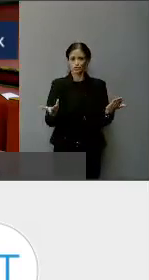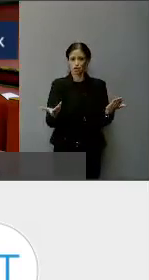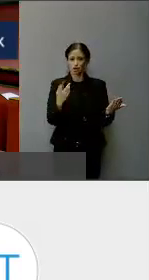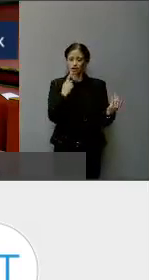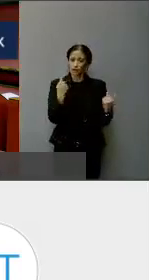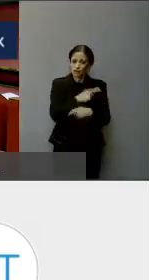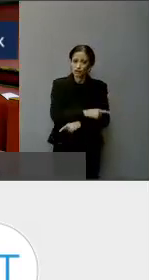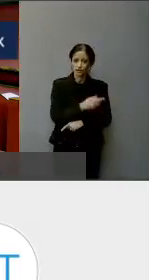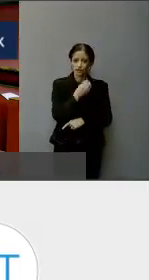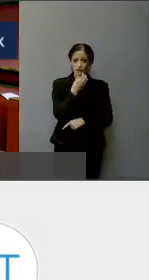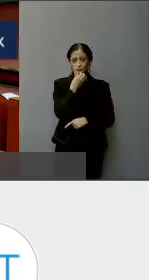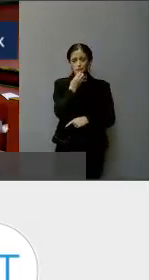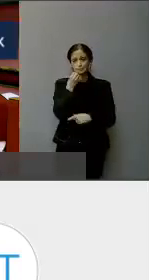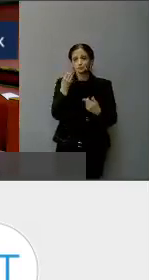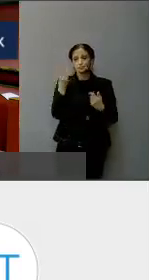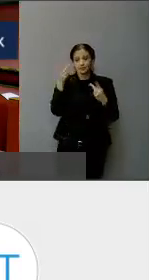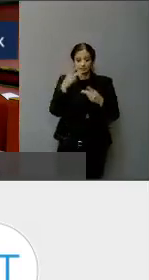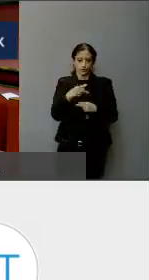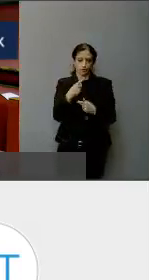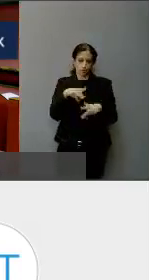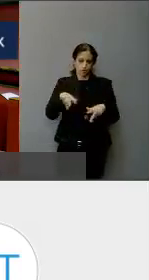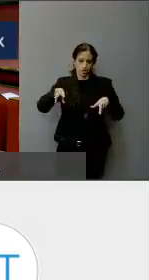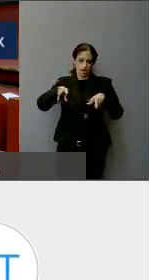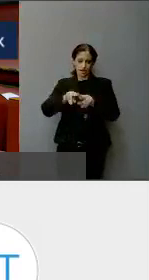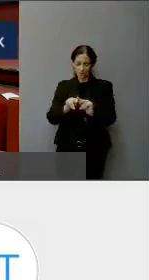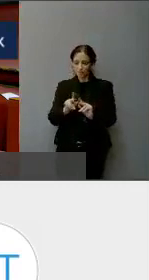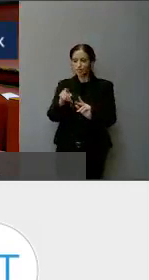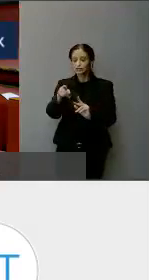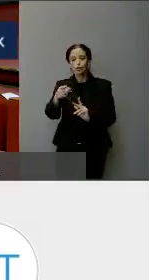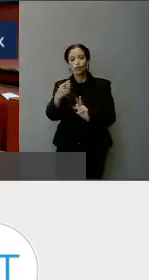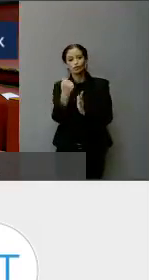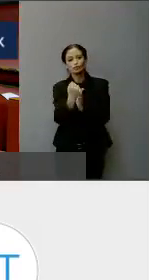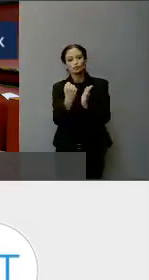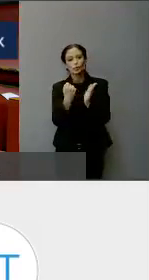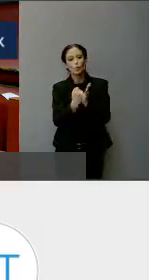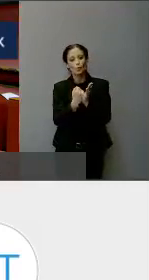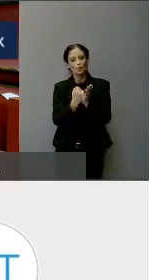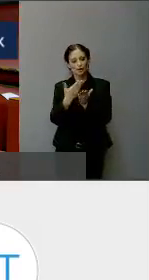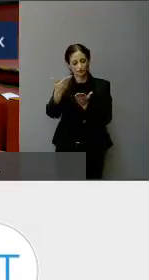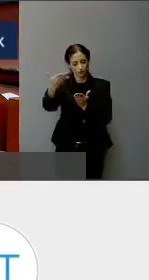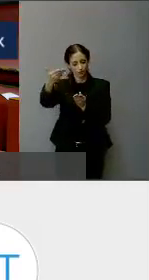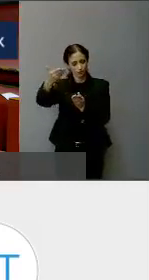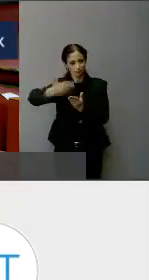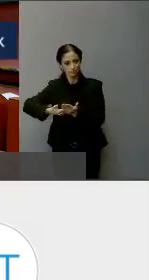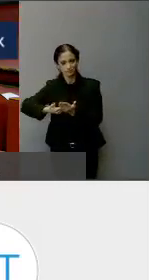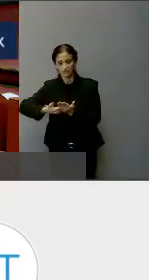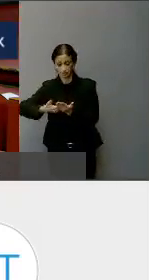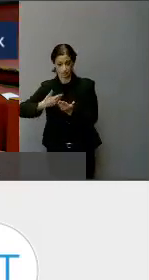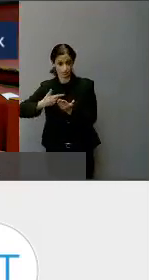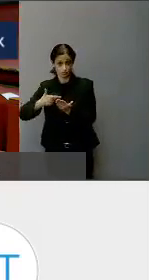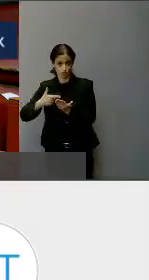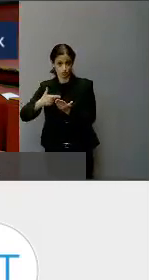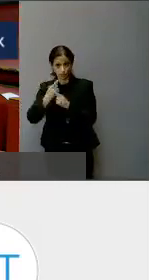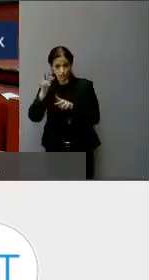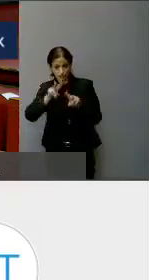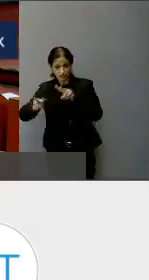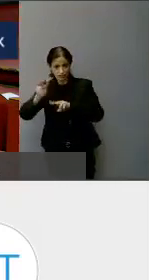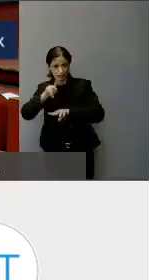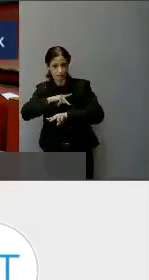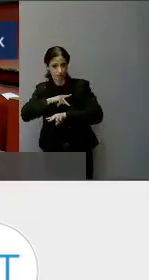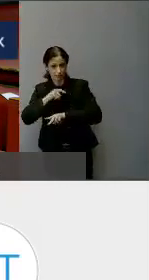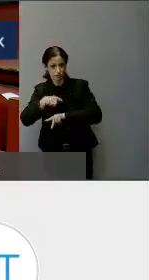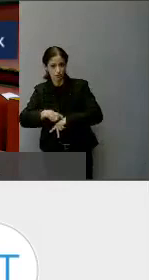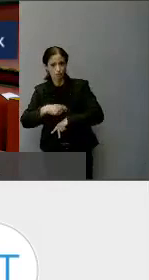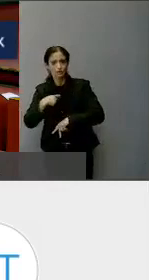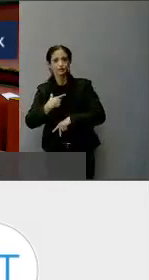abbiamo dovuto cercare perché non l'avete neanche nessun immediatamente negli atti della cartella comunale questo documento dice così ruolo